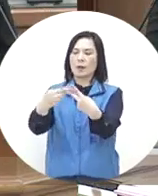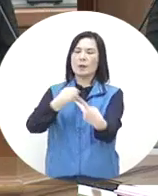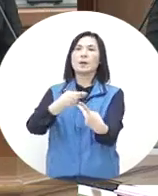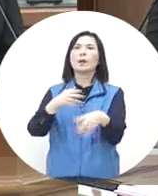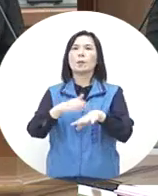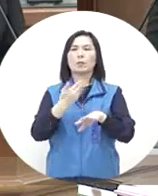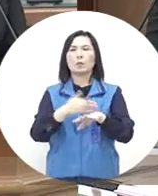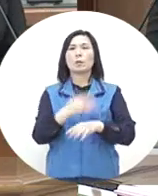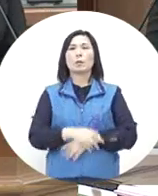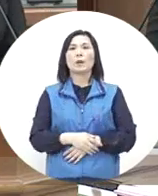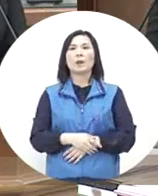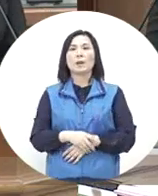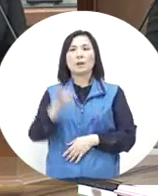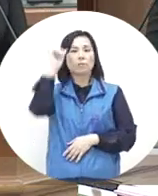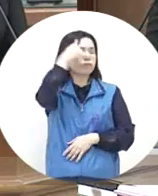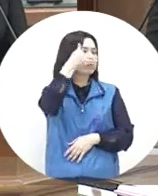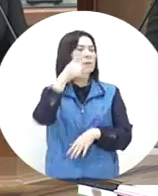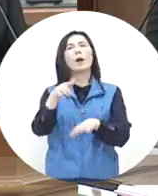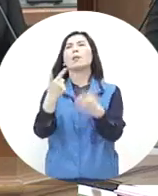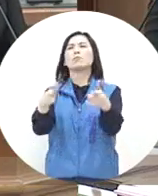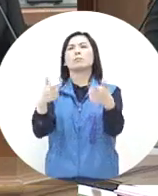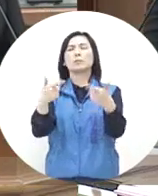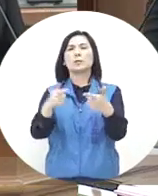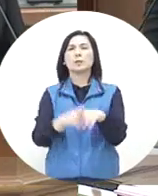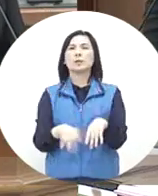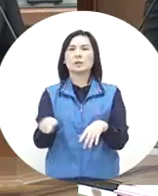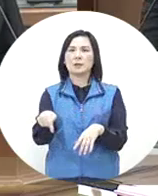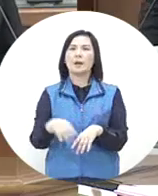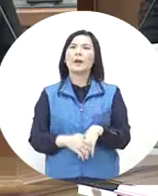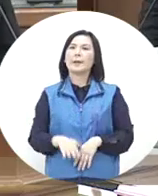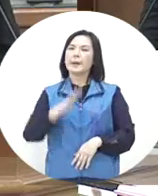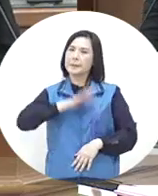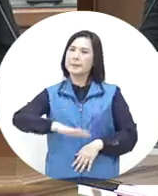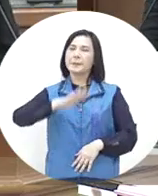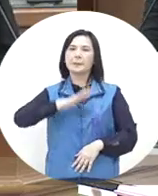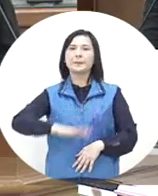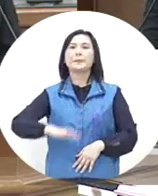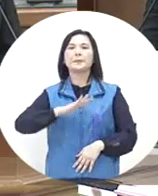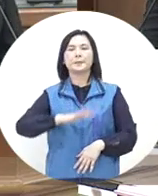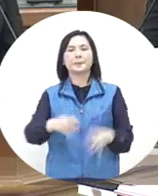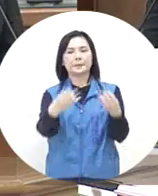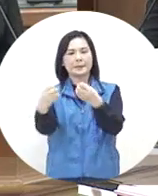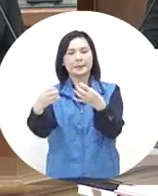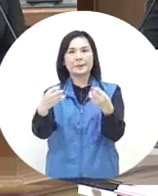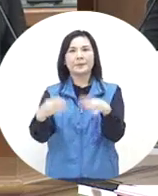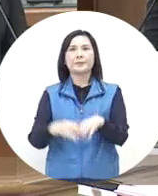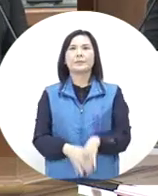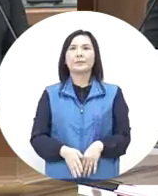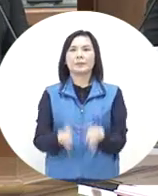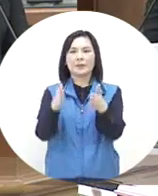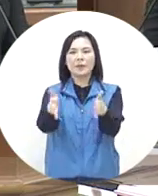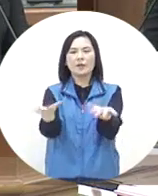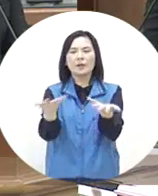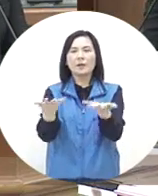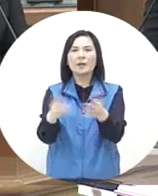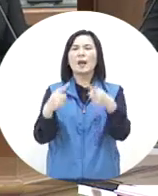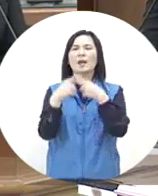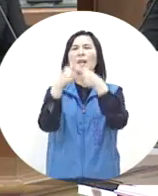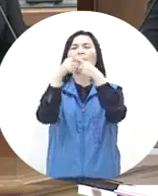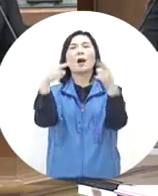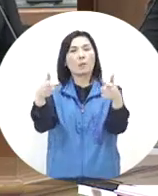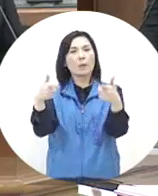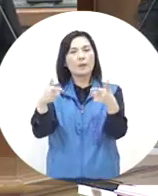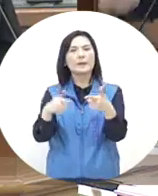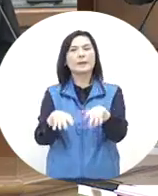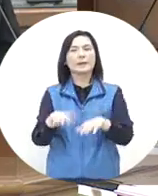讲无差，人嘛是对这个事情，大家都是心平气和去解决问题。对代志不是冤家嘛，咱的对代志讲好清楚